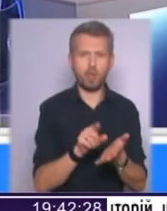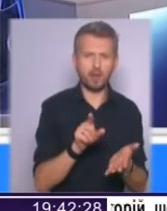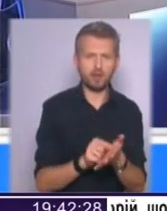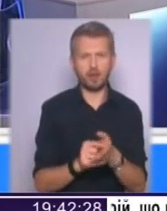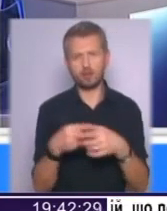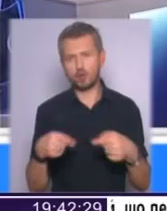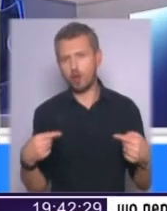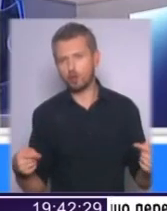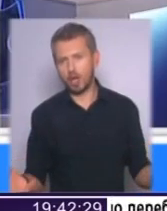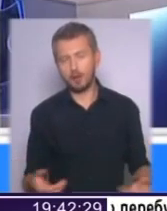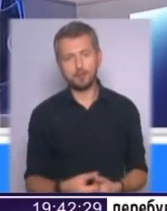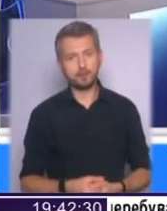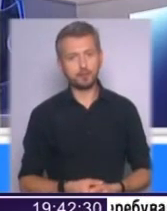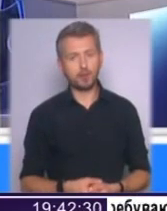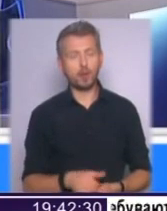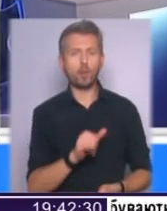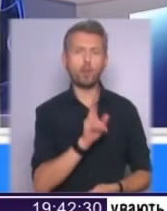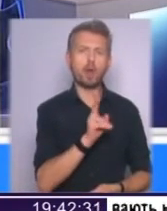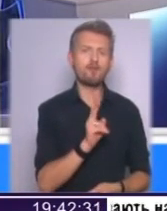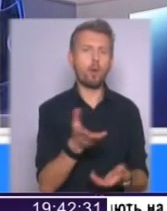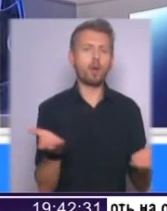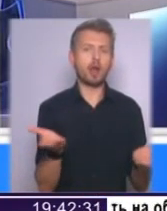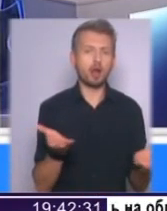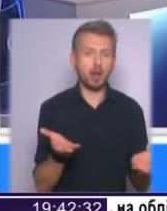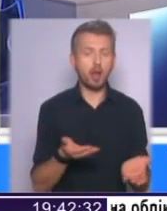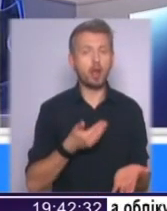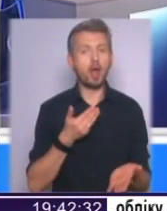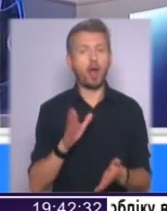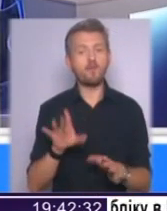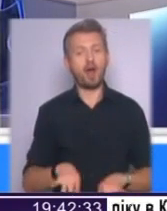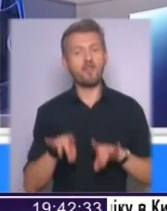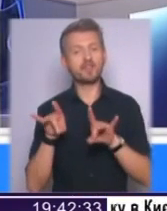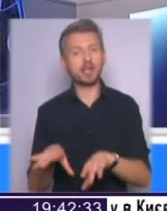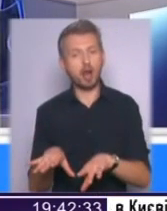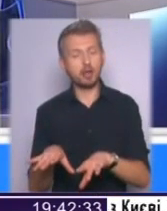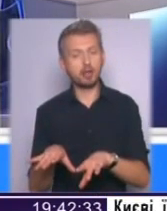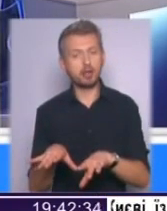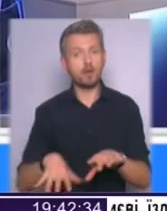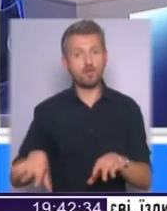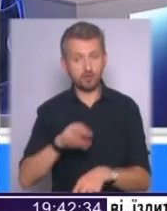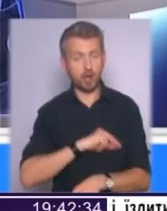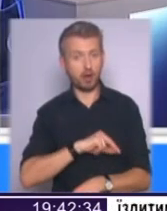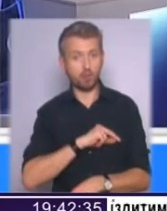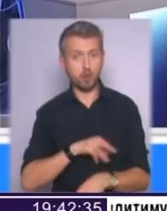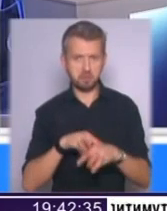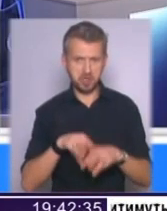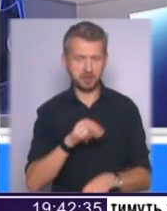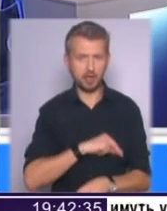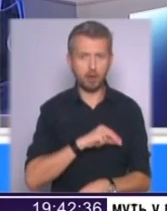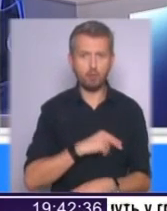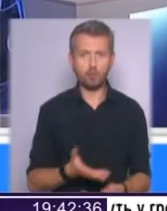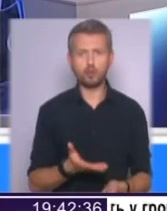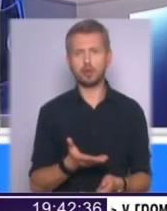туди-сюди, у кого какая, а в Австралії всі працюють, міністри працюють,